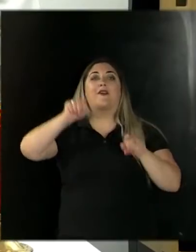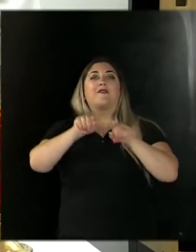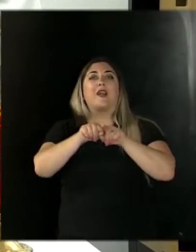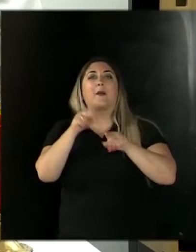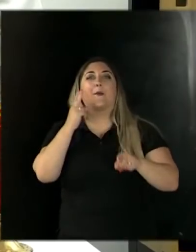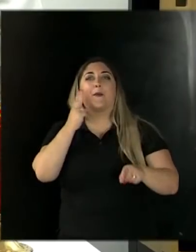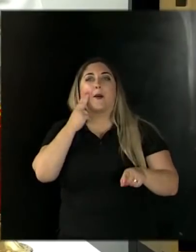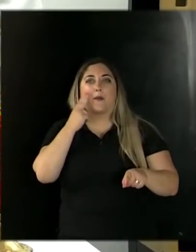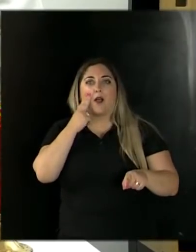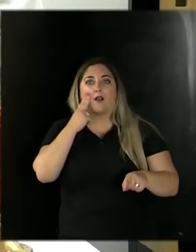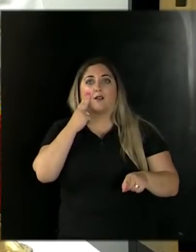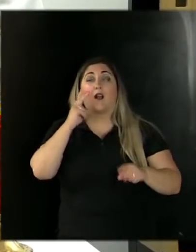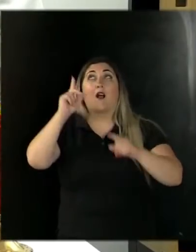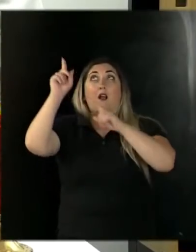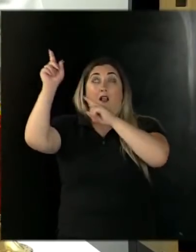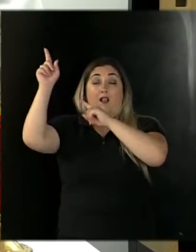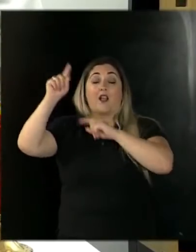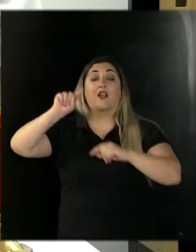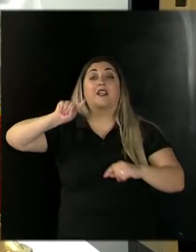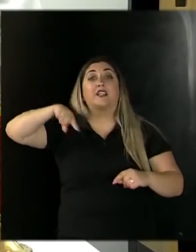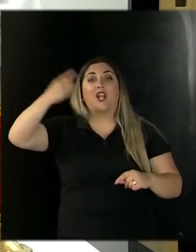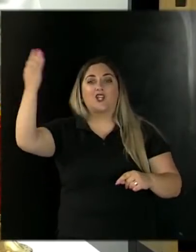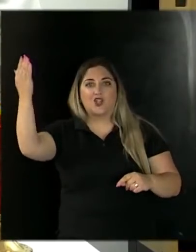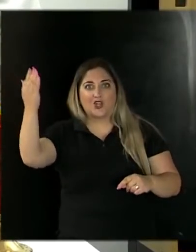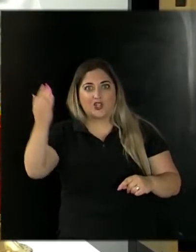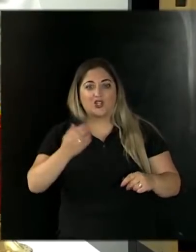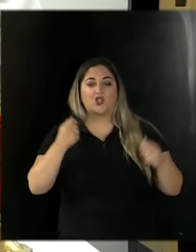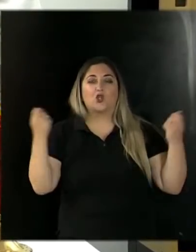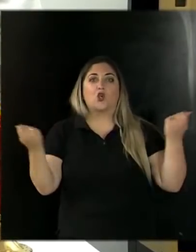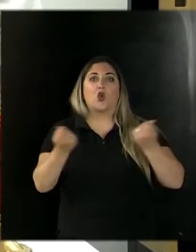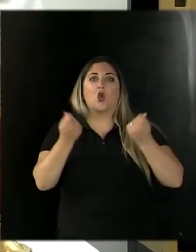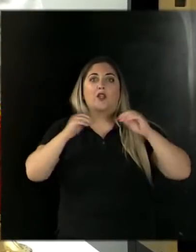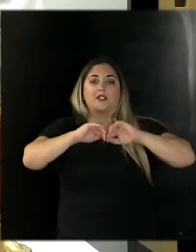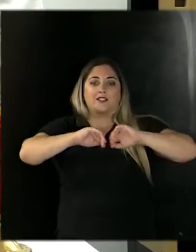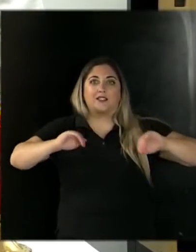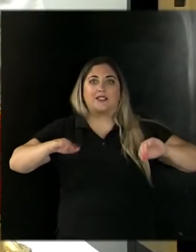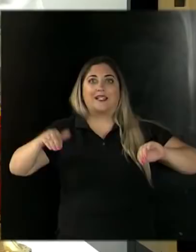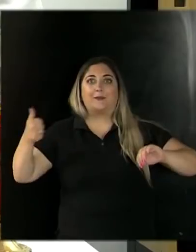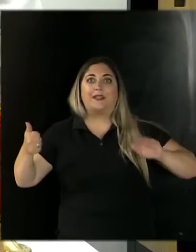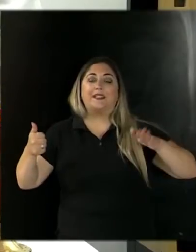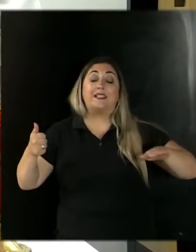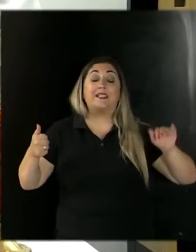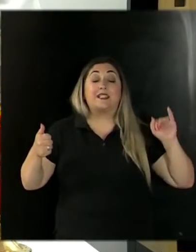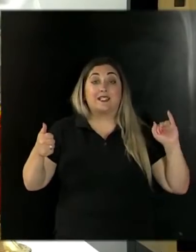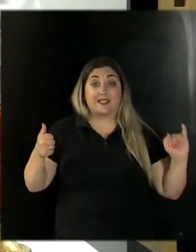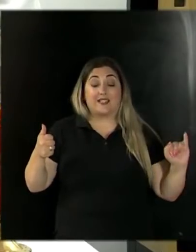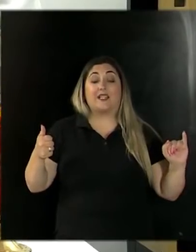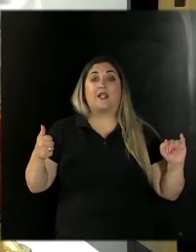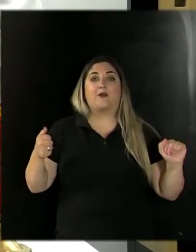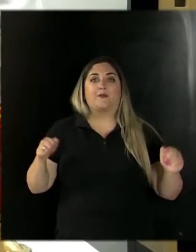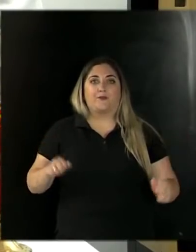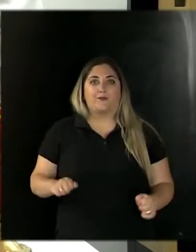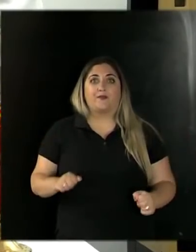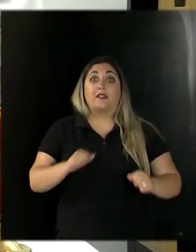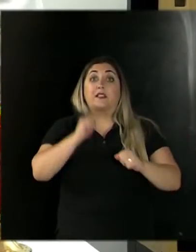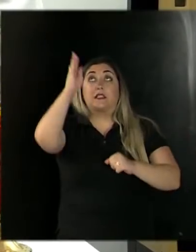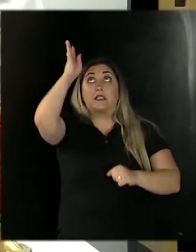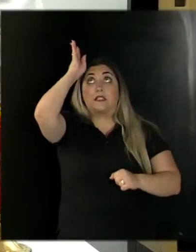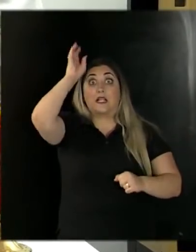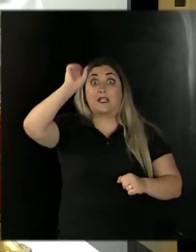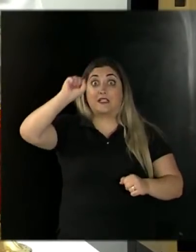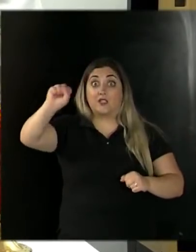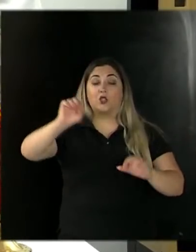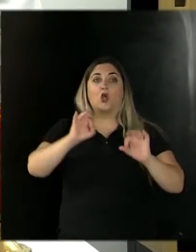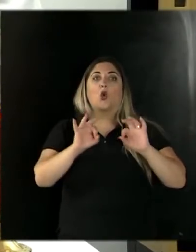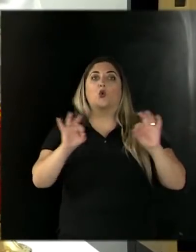fuq il-lemin tal-missier. U għandu jerġa' jiġi bil-glorja biex jagħmel ħaq mill-ħajjin u mill-mejtin.